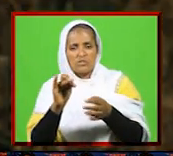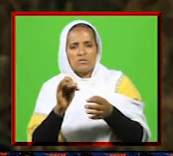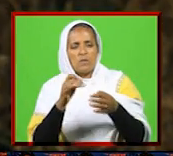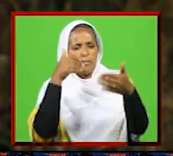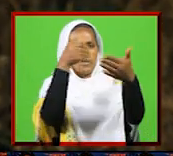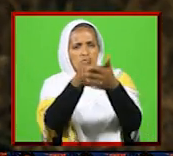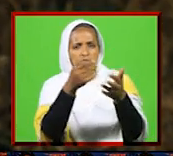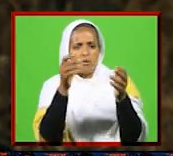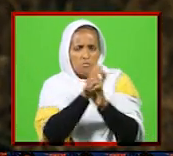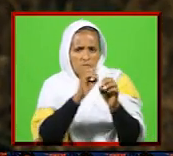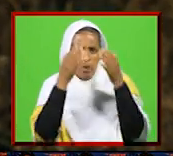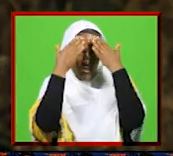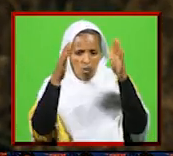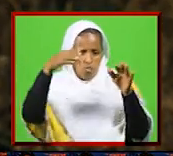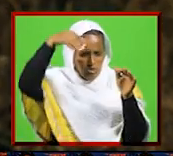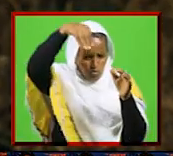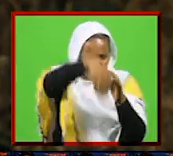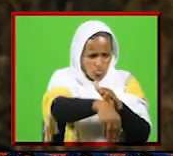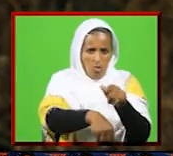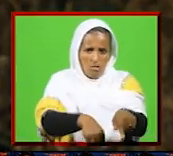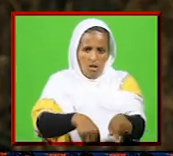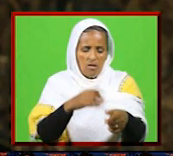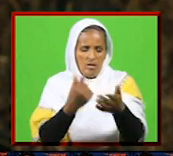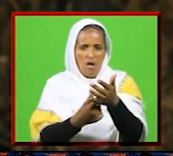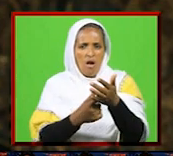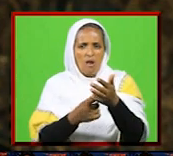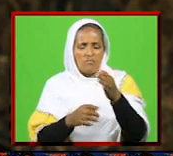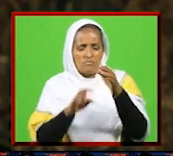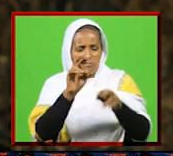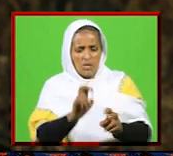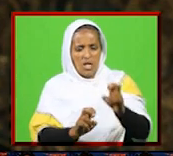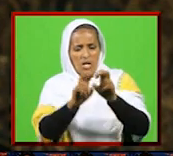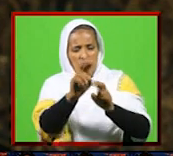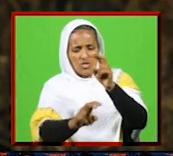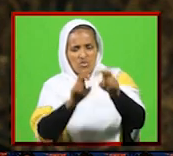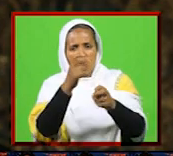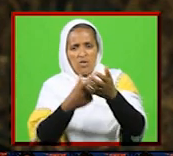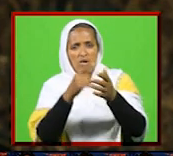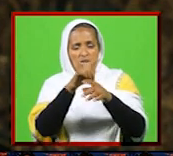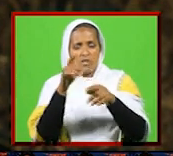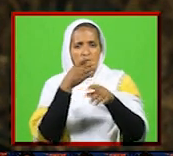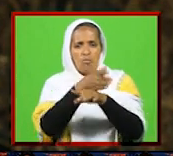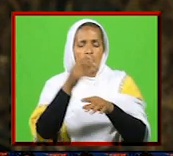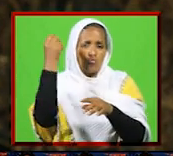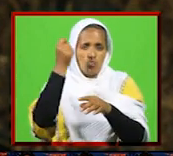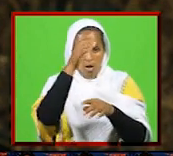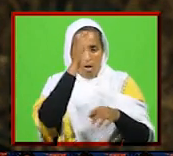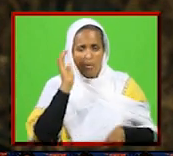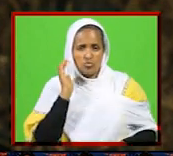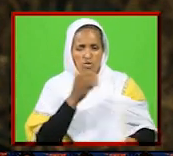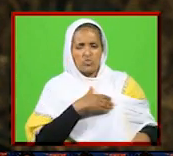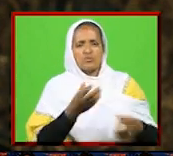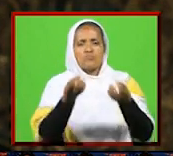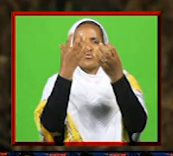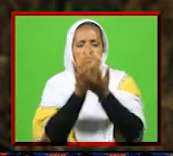መነሻው እንጂ መድረሻው የማይታወቅ ጉድጓድ አለ መቅደስ ውስጥ ላይ ያም እርከን መረጋጋጫ ያለው ነው ከዛም